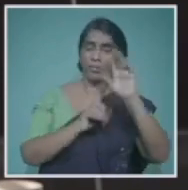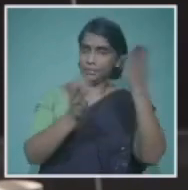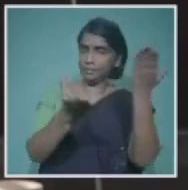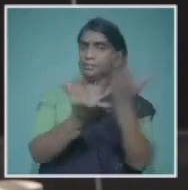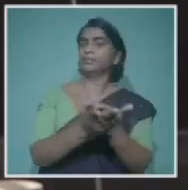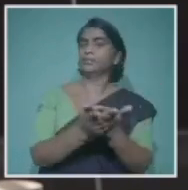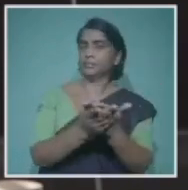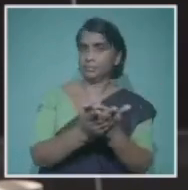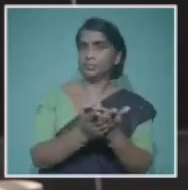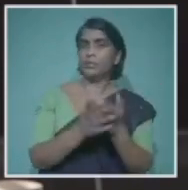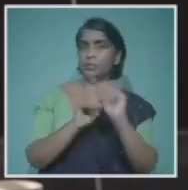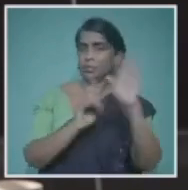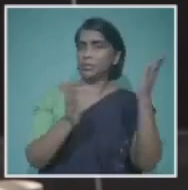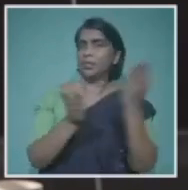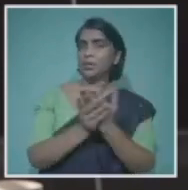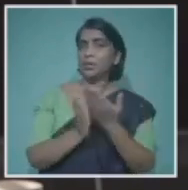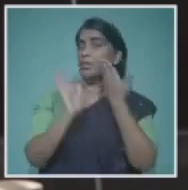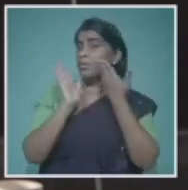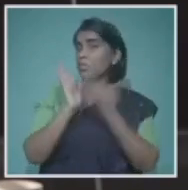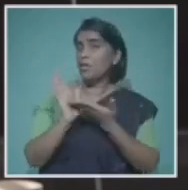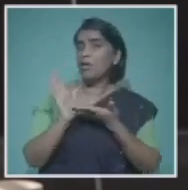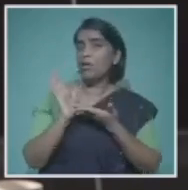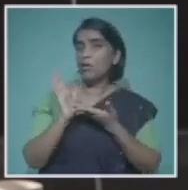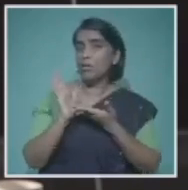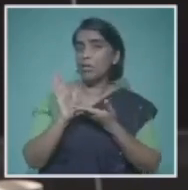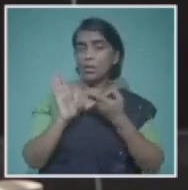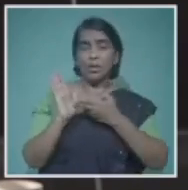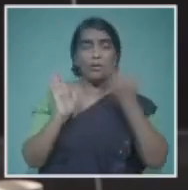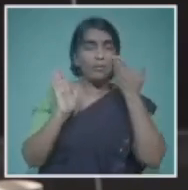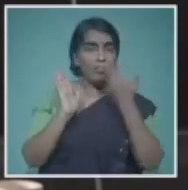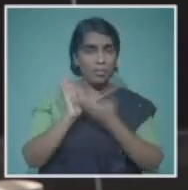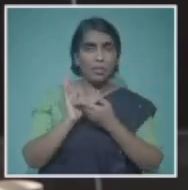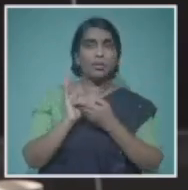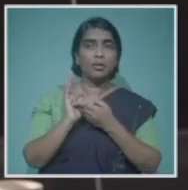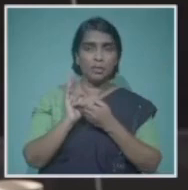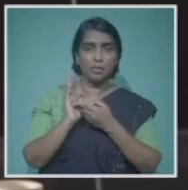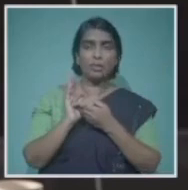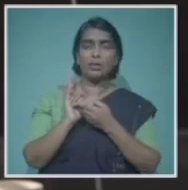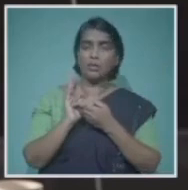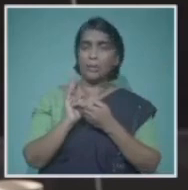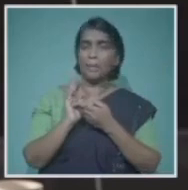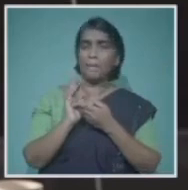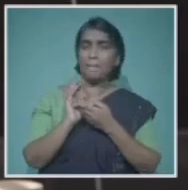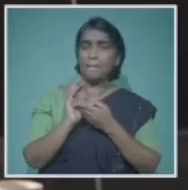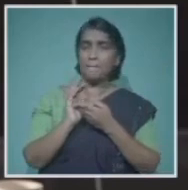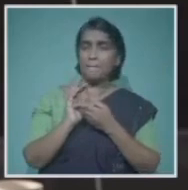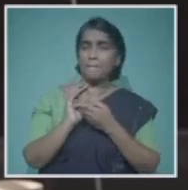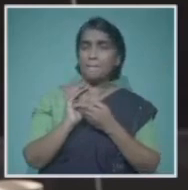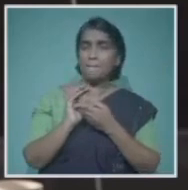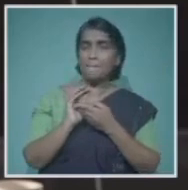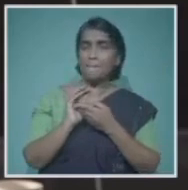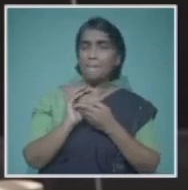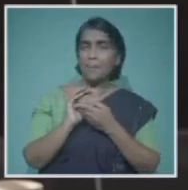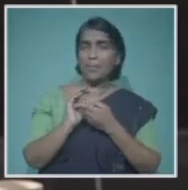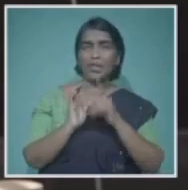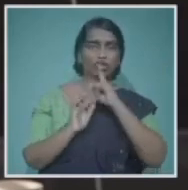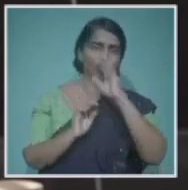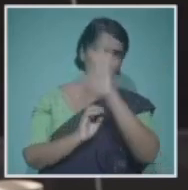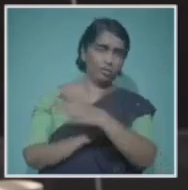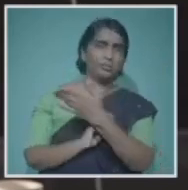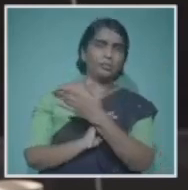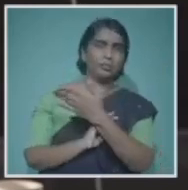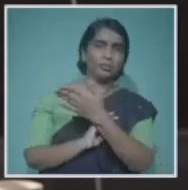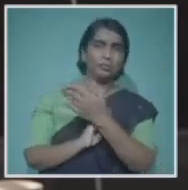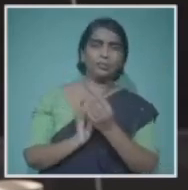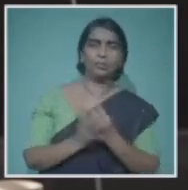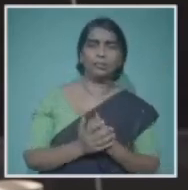කරන්න. මේකෙන් පෙන්නන්නේ මොකද්ද? මේ පෙන්නන්නේ මේකට අපි කියනවා යීල්ඩ් කර්ව් කියලා. මේ කන්නගලර සද්ද පොඩක් නවත්තන්න පුළුවන්.